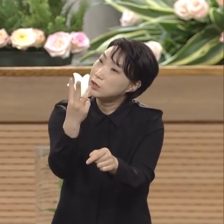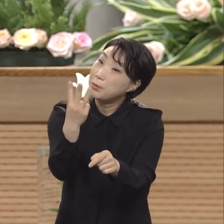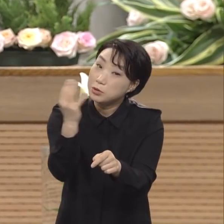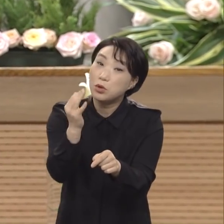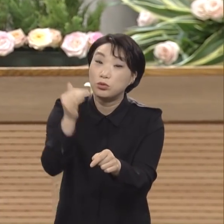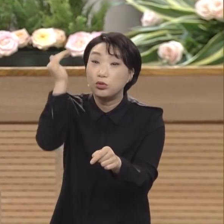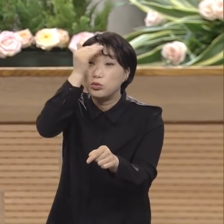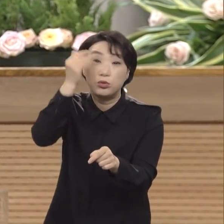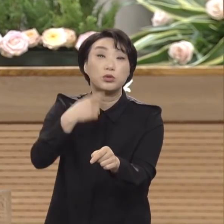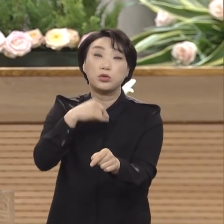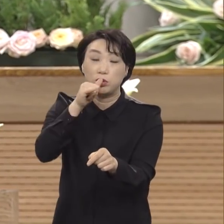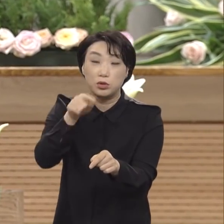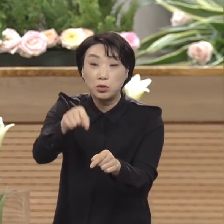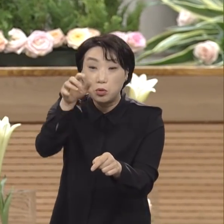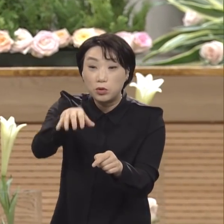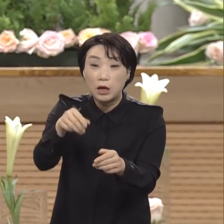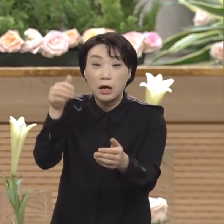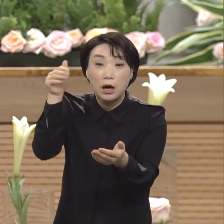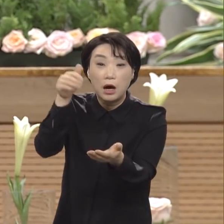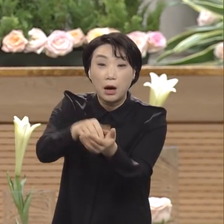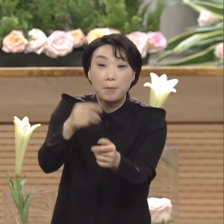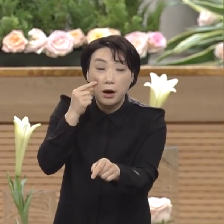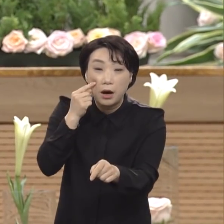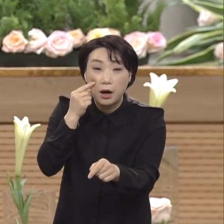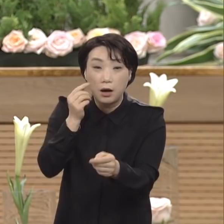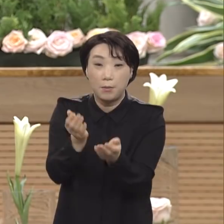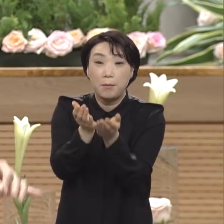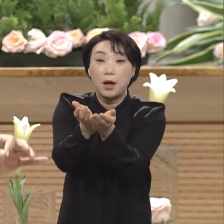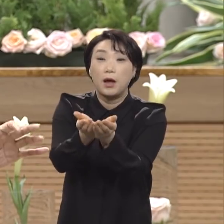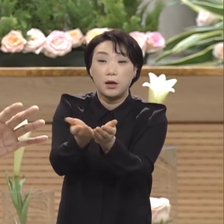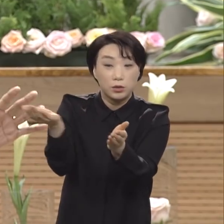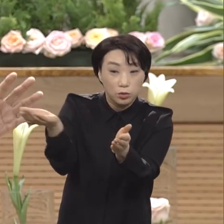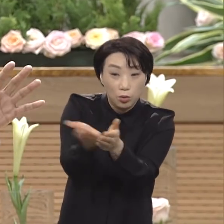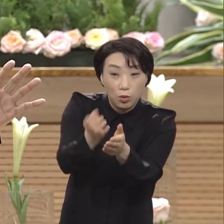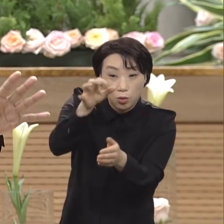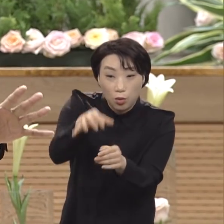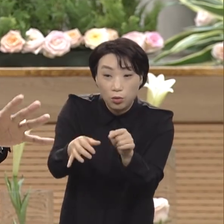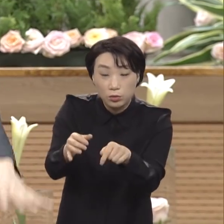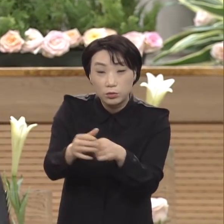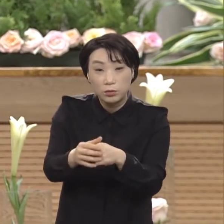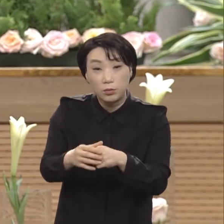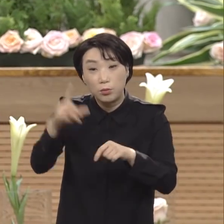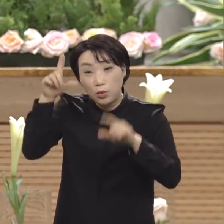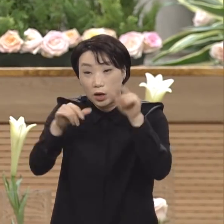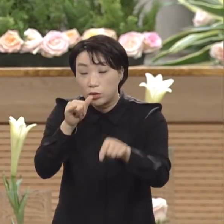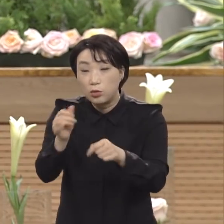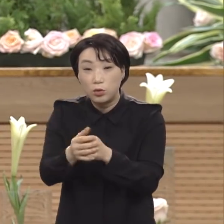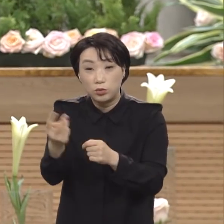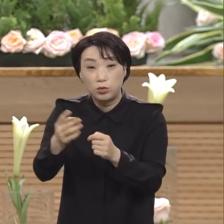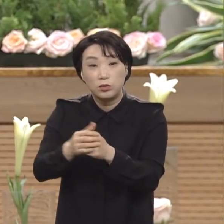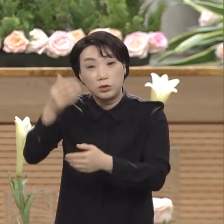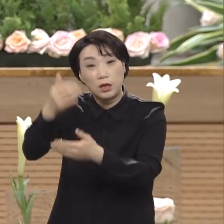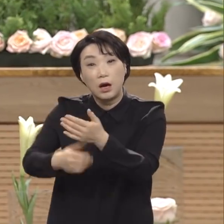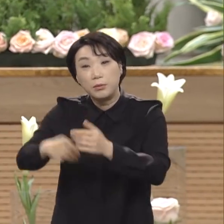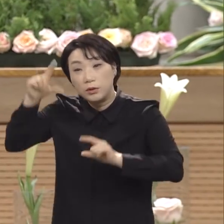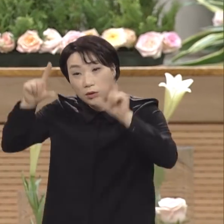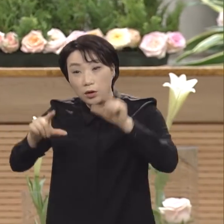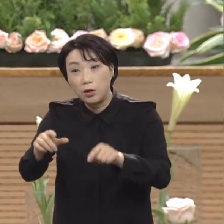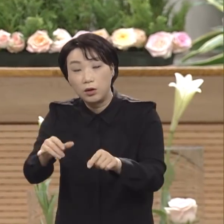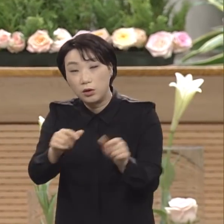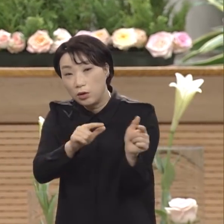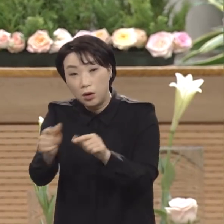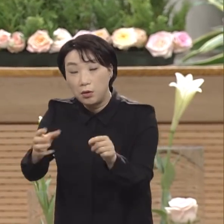가면 항구 표시도 다 있고 그런 유적지가 다 있어요. 거기